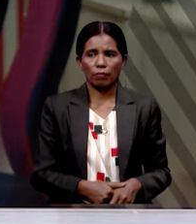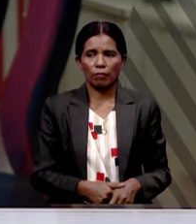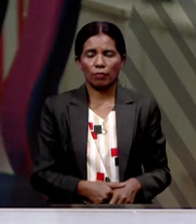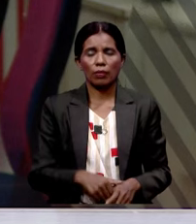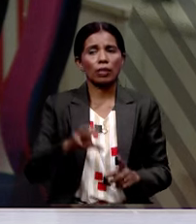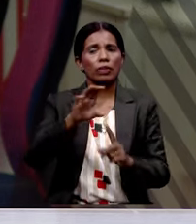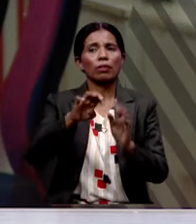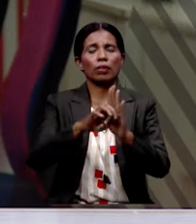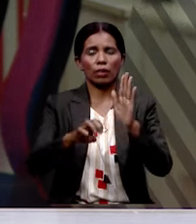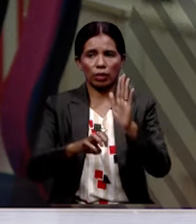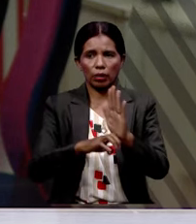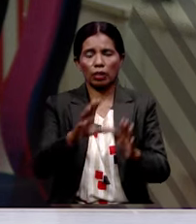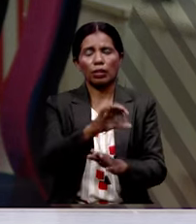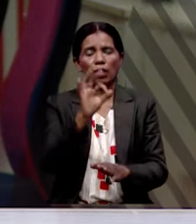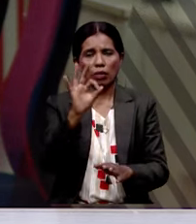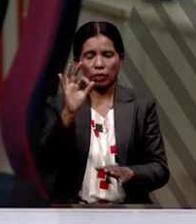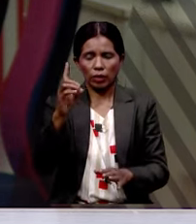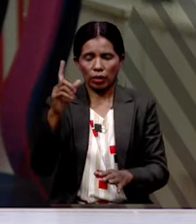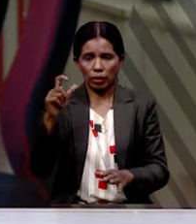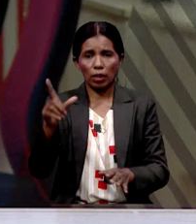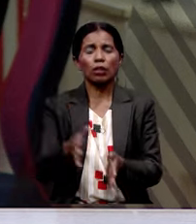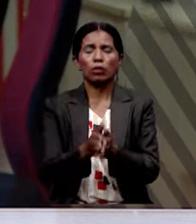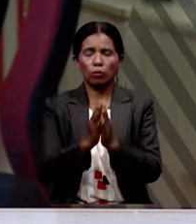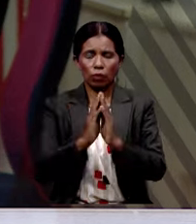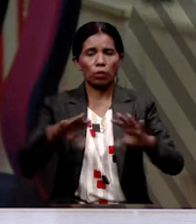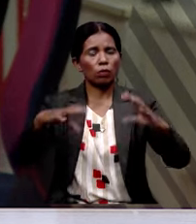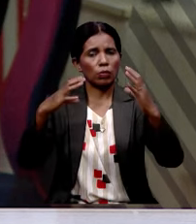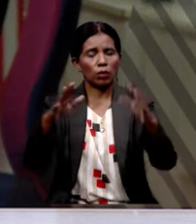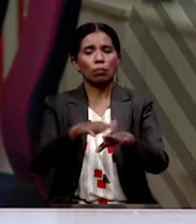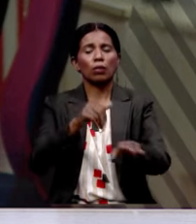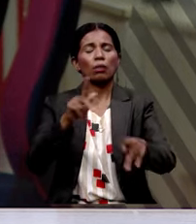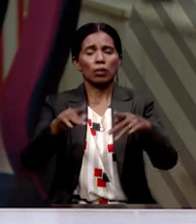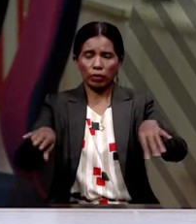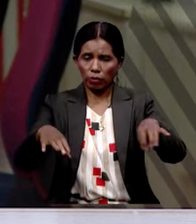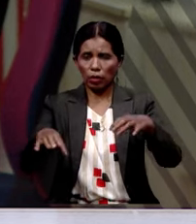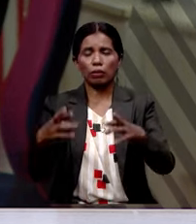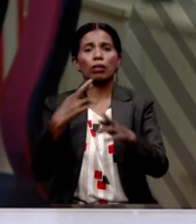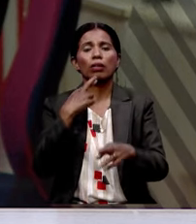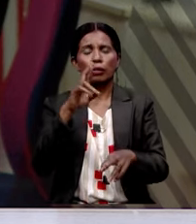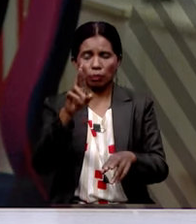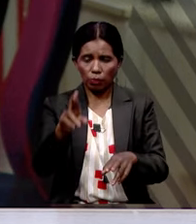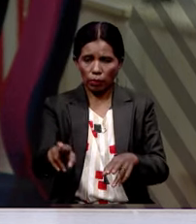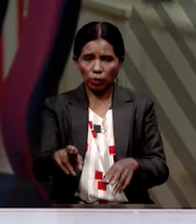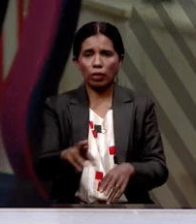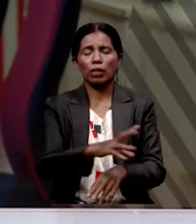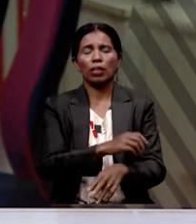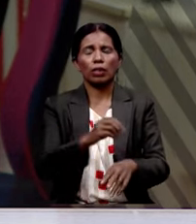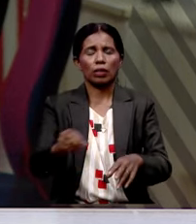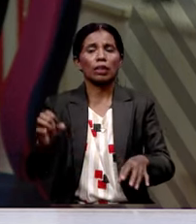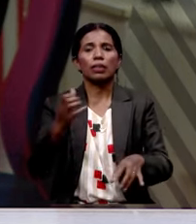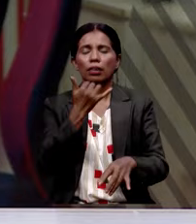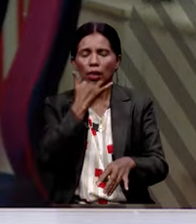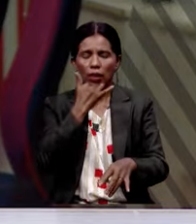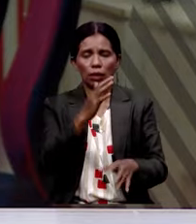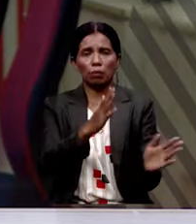Chefe Estado-Maior-General F.E. Fritelli, segundo Comissão de Recrutamento, ato responde irregularidade no que acontece e a processo